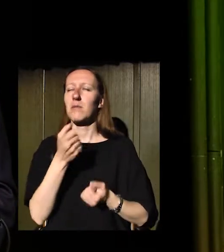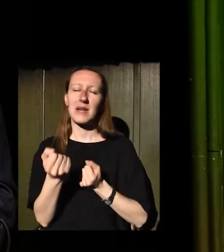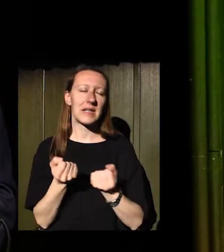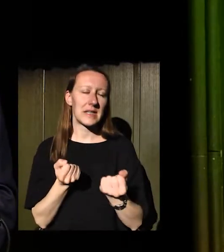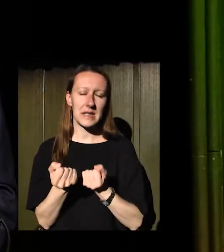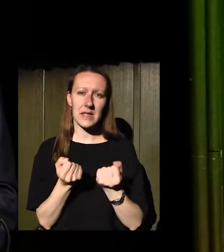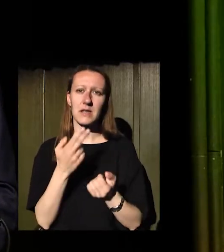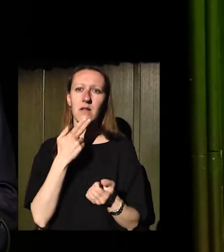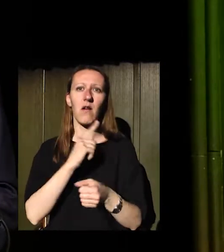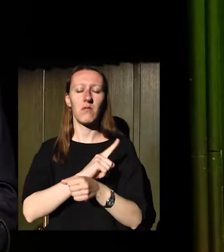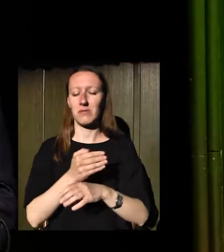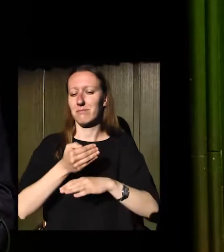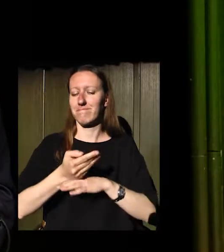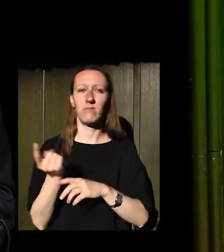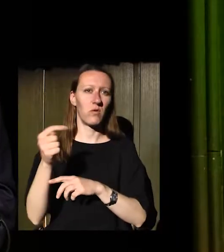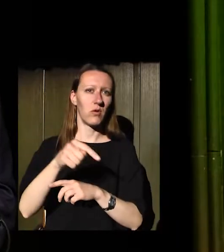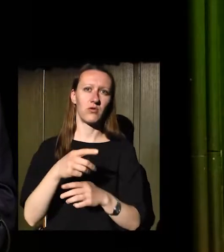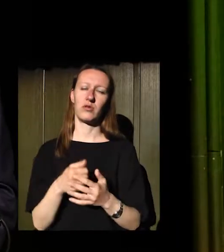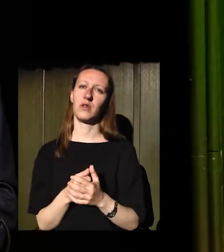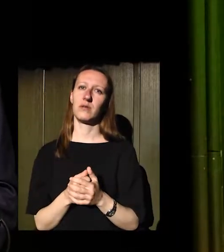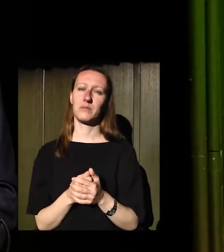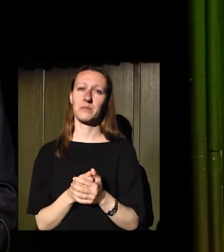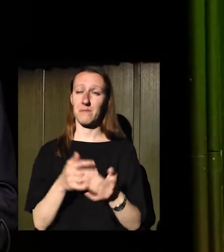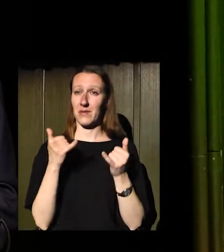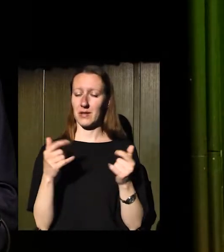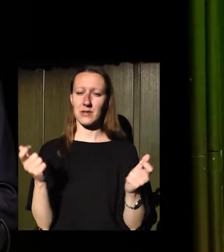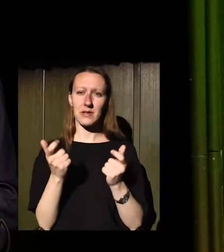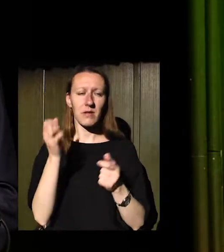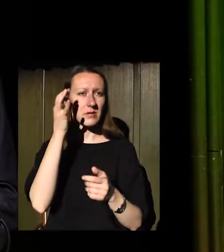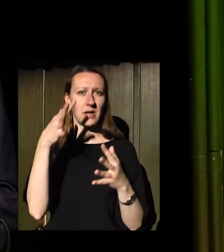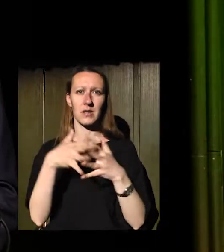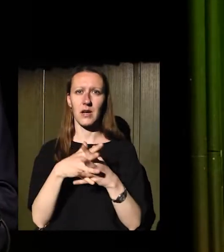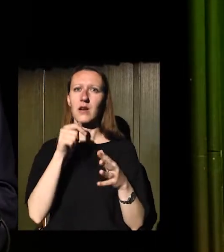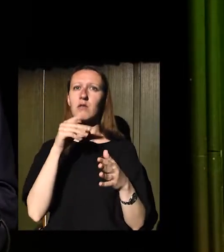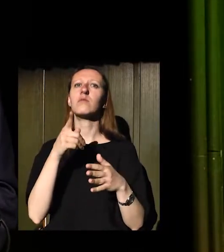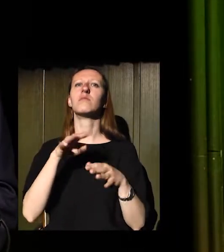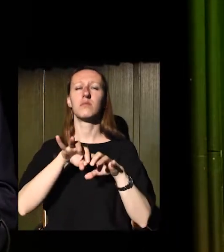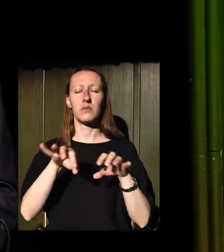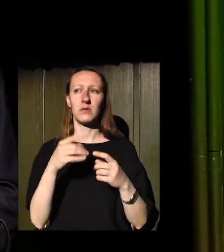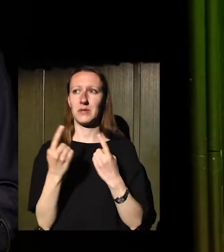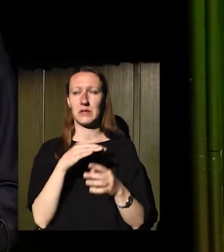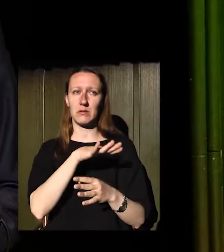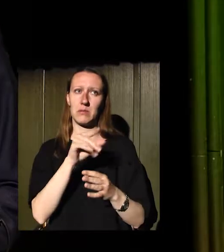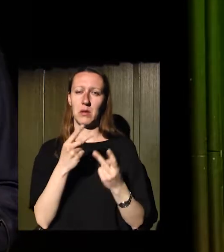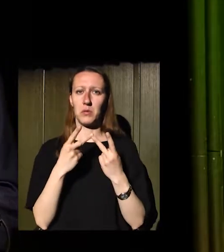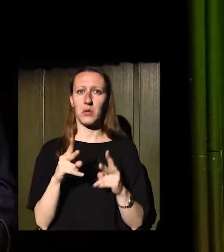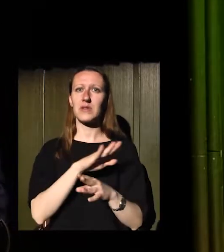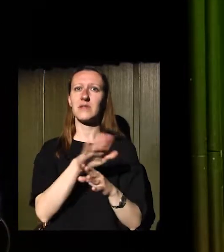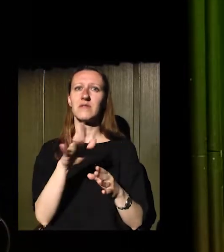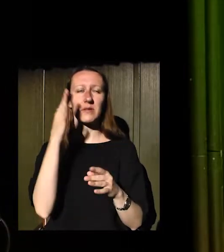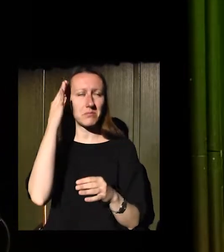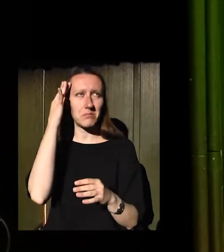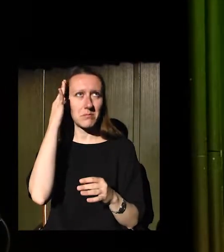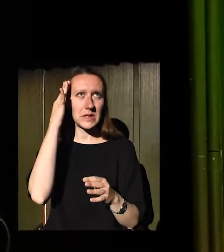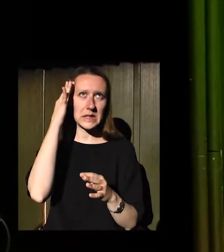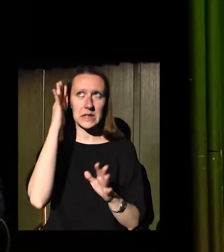krizom koja je odmah uslijedila. Danas slavimo dan grada u posebnim okolnostima. Svi smo